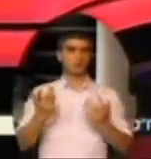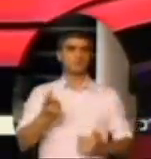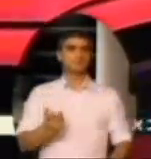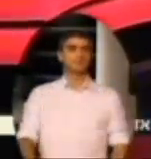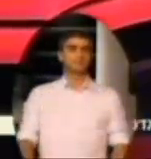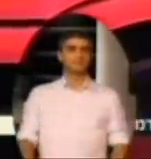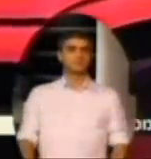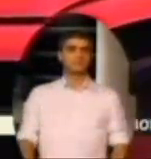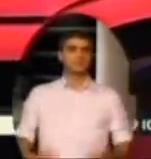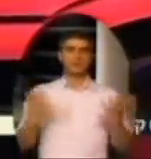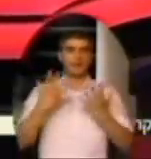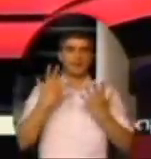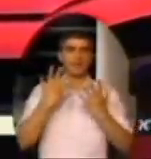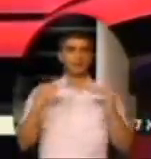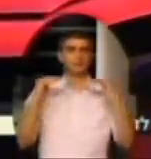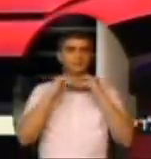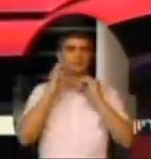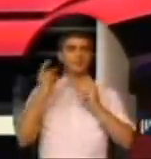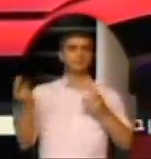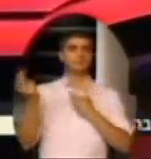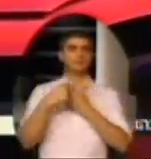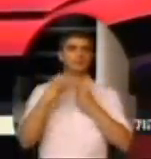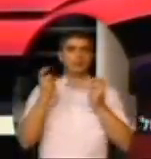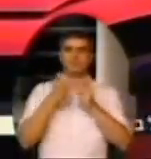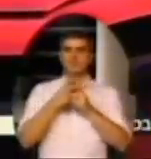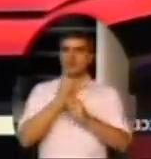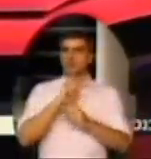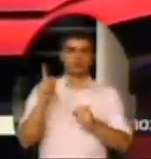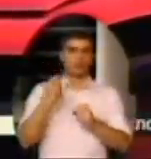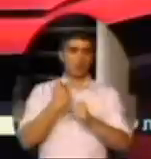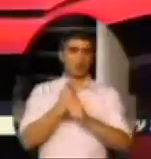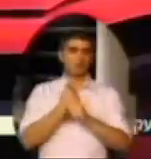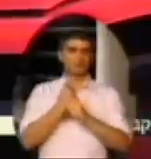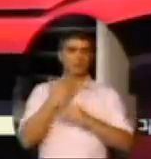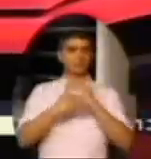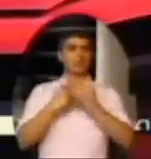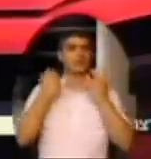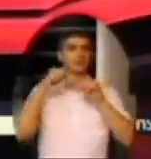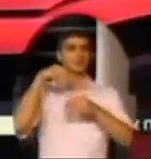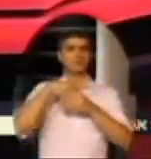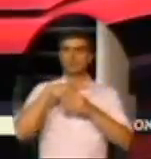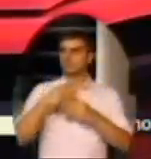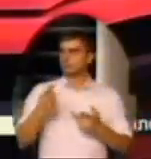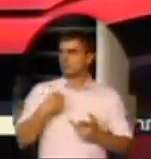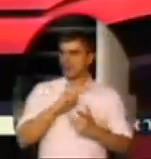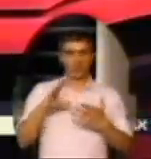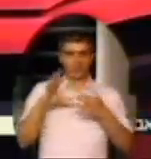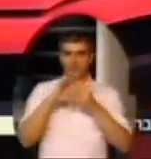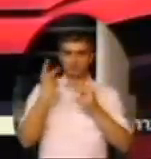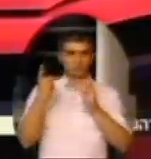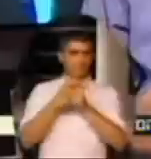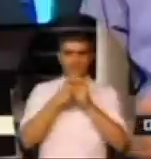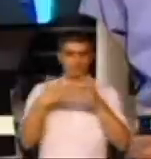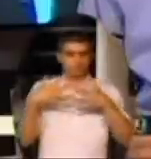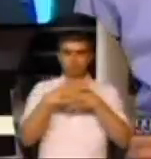ומי איך זורים לי בקנה אחד עם צרופה של מפלגה שלא מקיימת הליך דמוקרטי בתוכה לא התחברו כאן שתי מפלגות